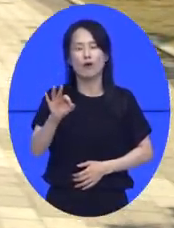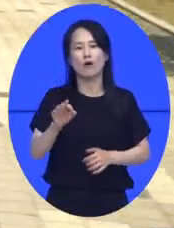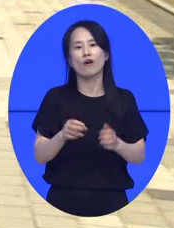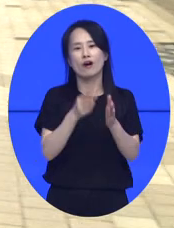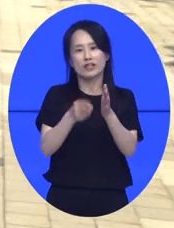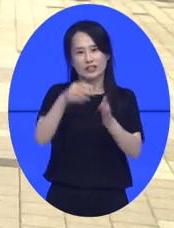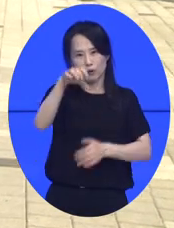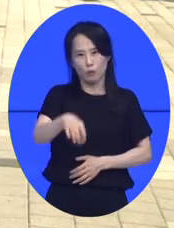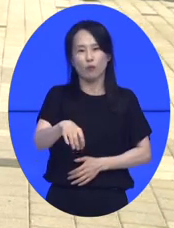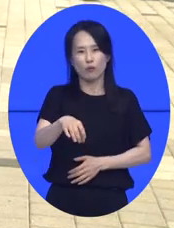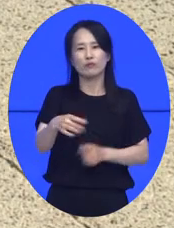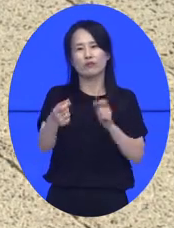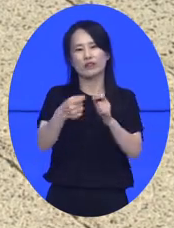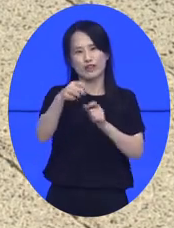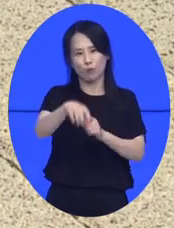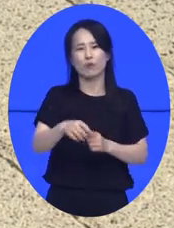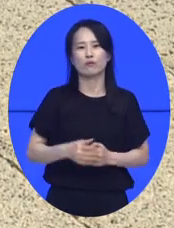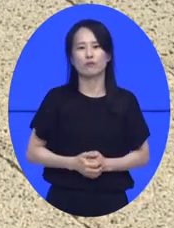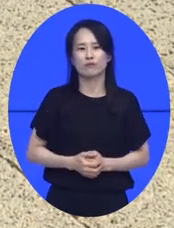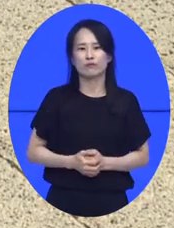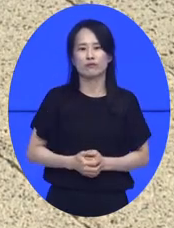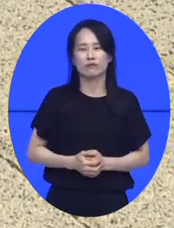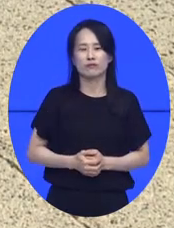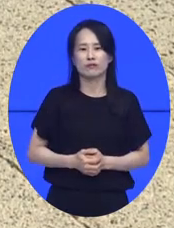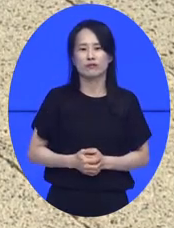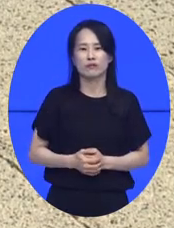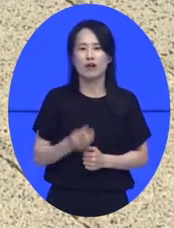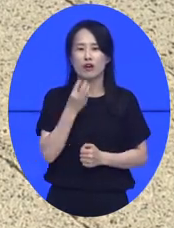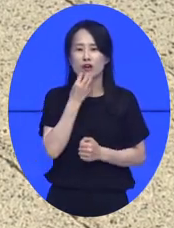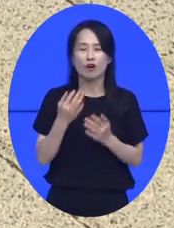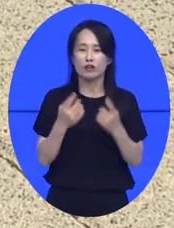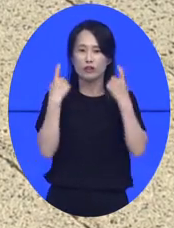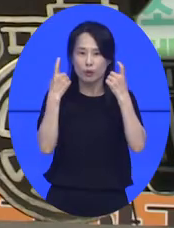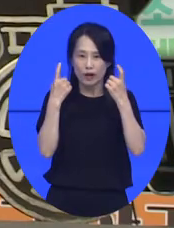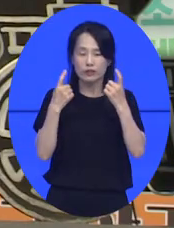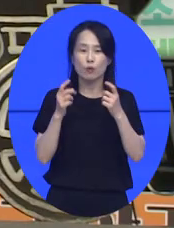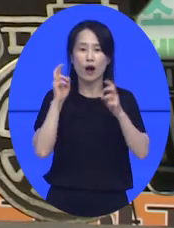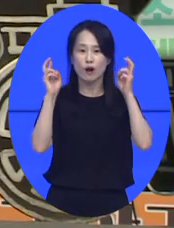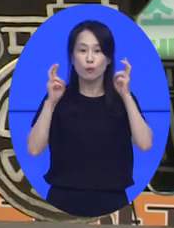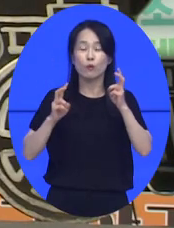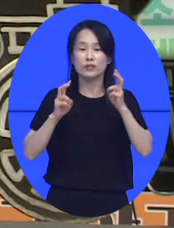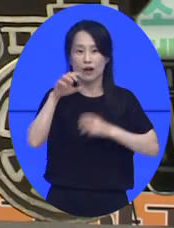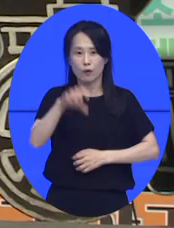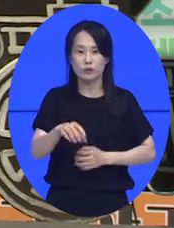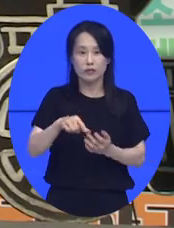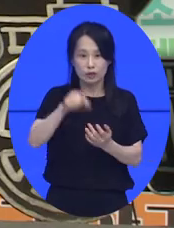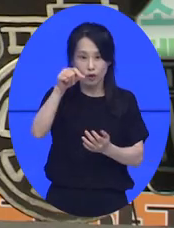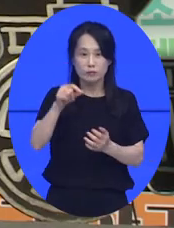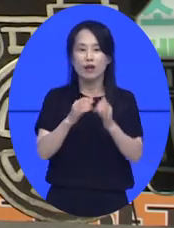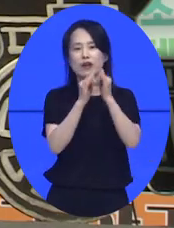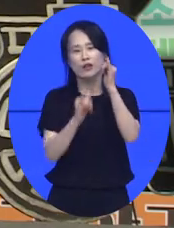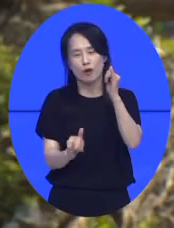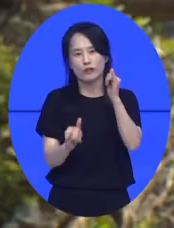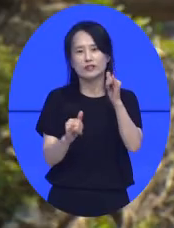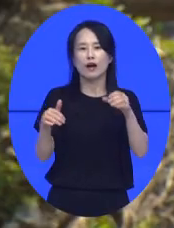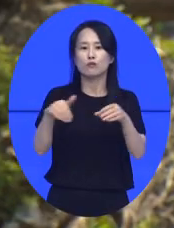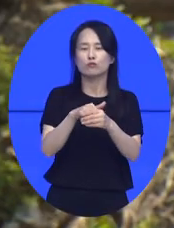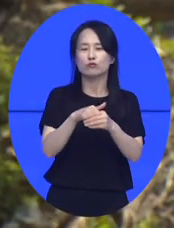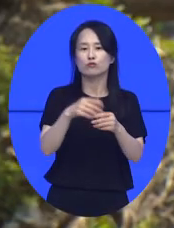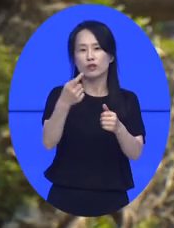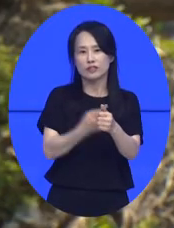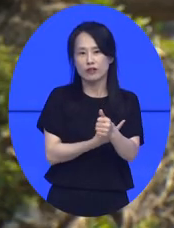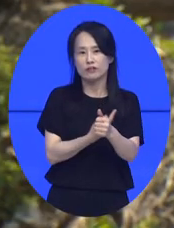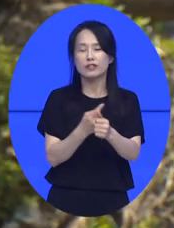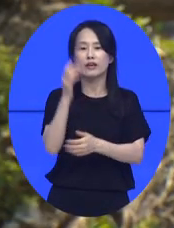있습니다 경기도와 경기 관광공사가 오래 선정한 역사문화생태평화 이야기를 담은